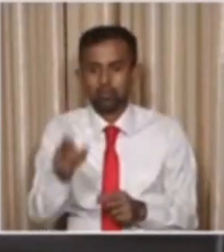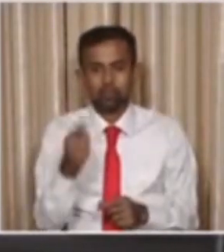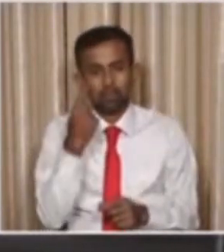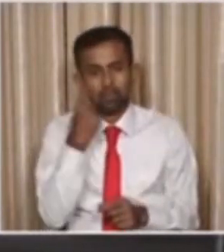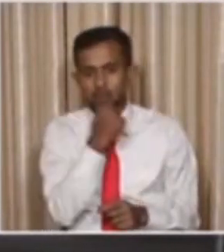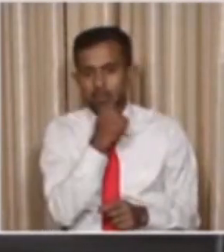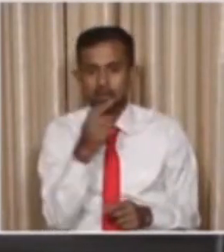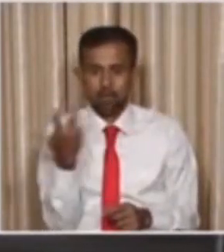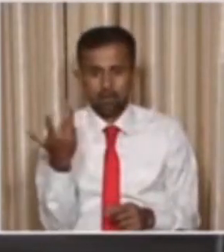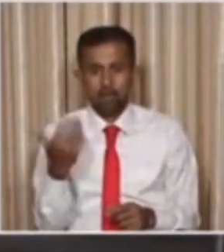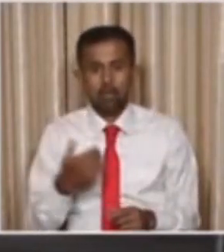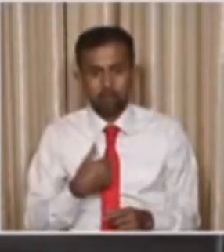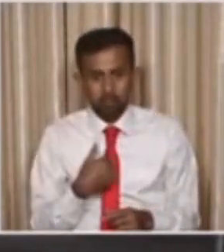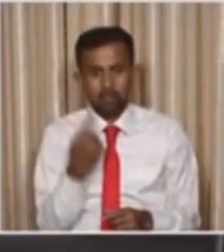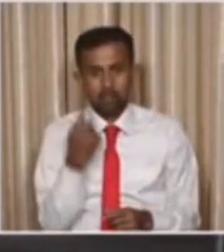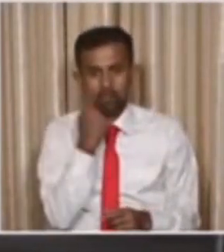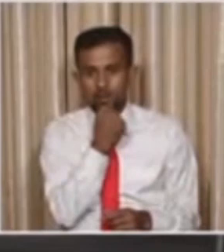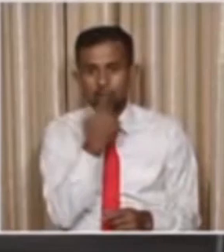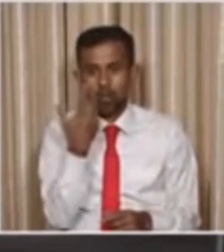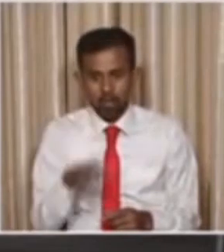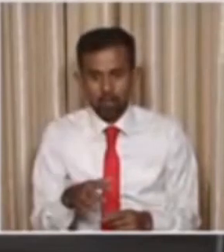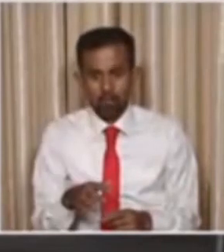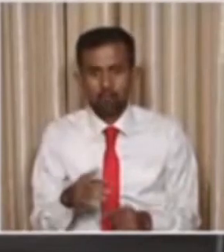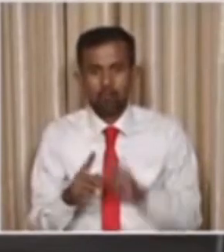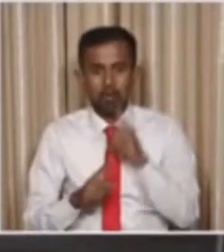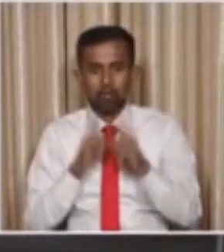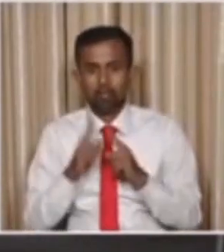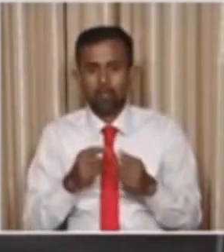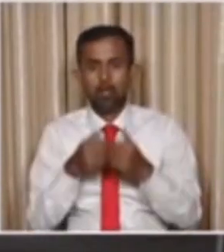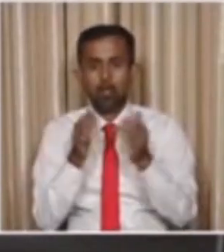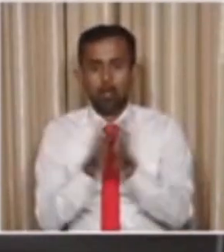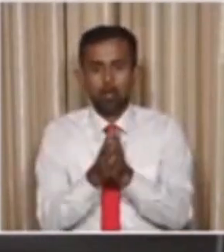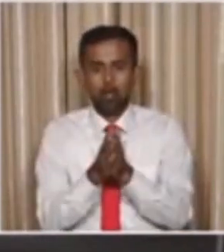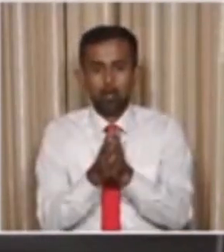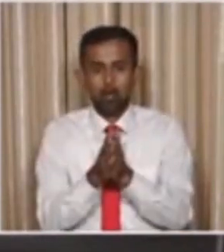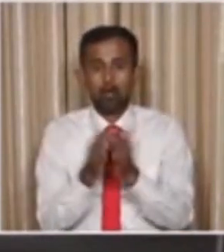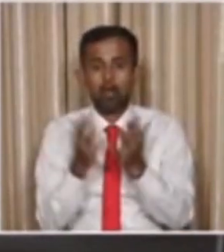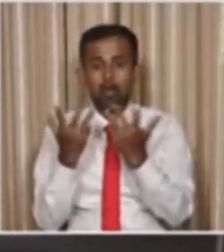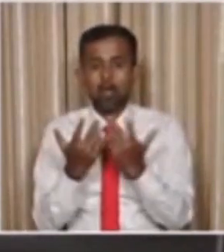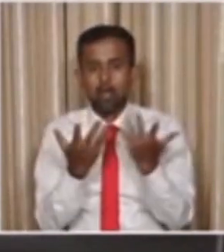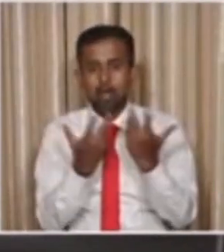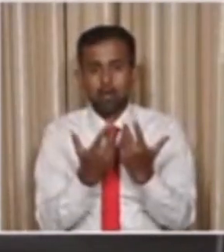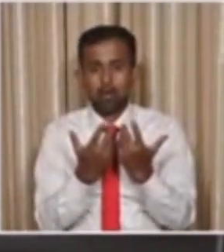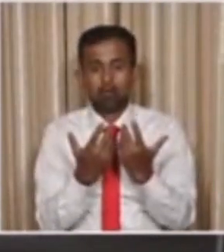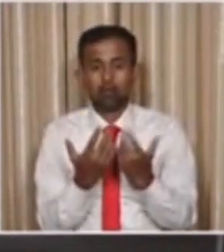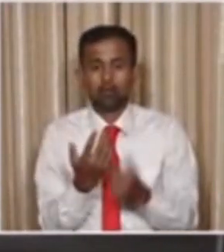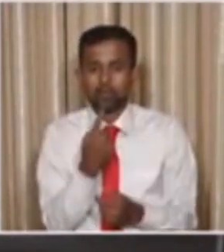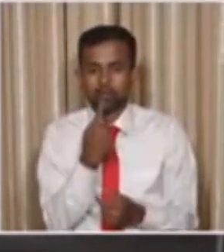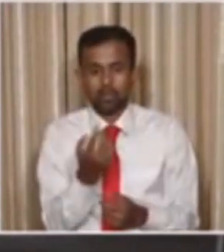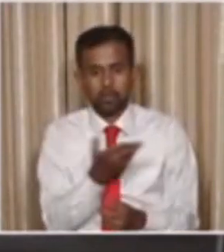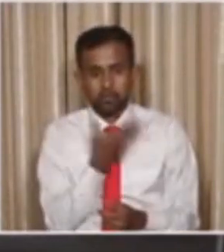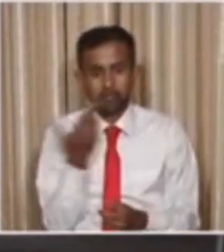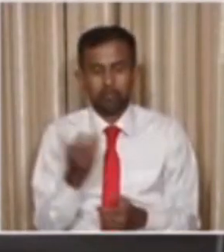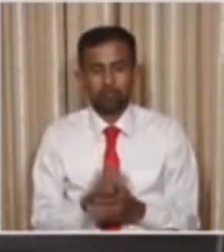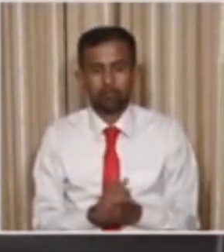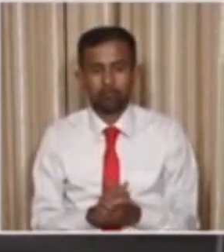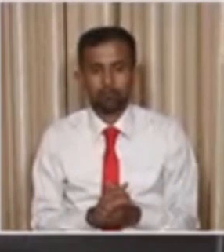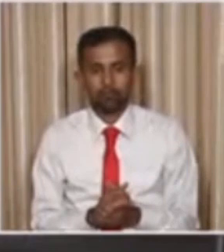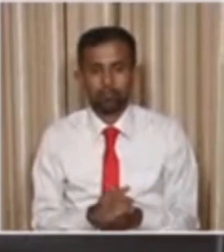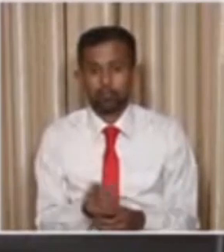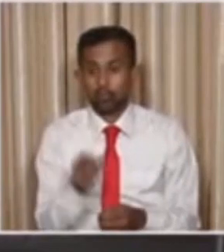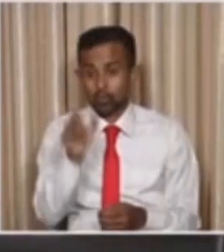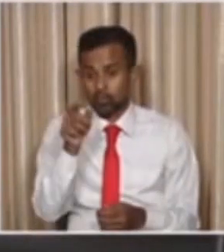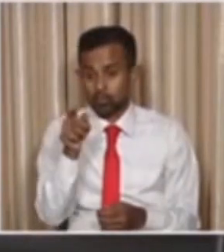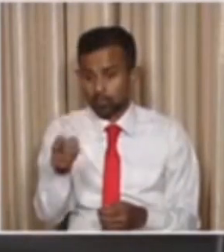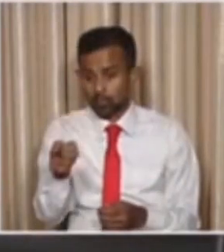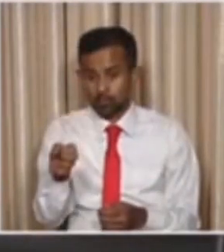दखल मम एव दखल तीन एव दखल मम कथा गया ओ नम स्कोर की मैच एम के लेकिन सर तमुना से